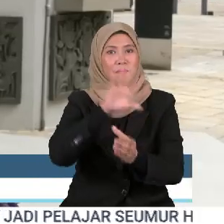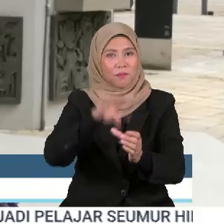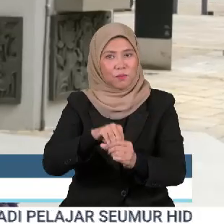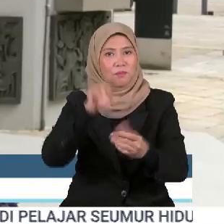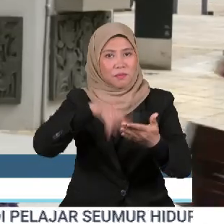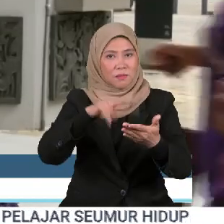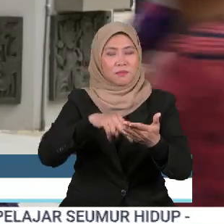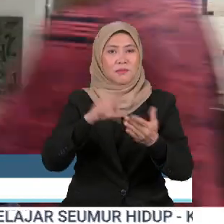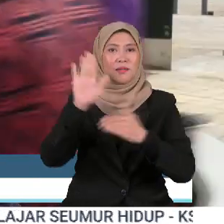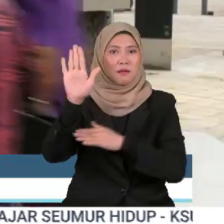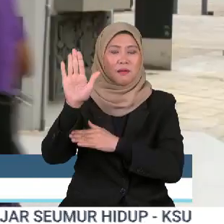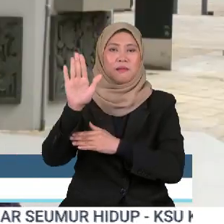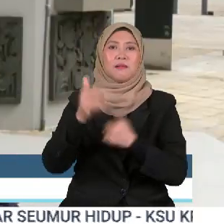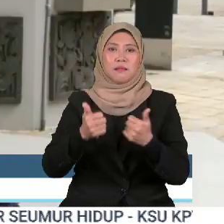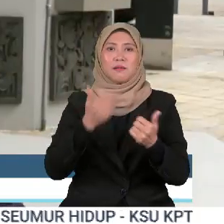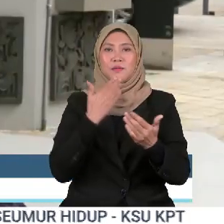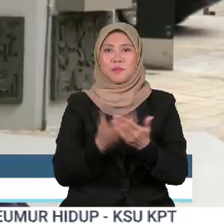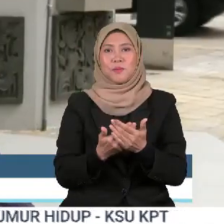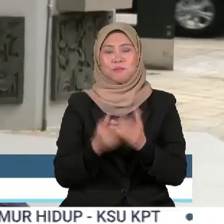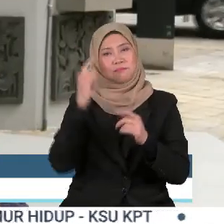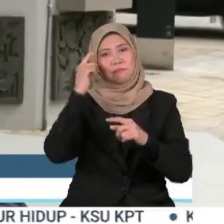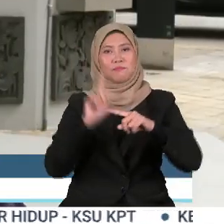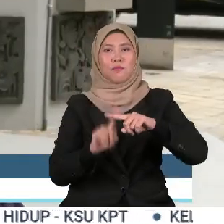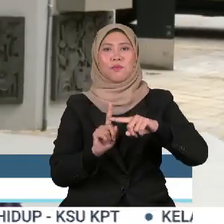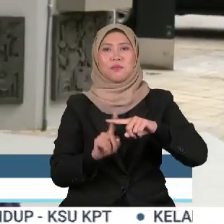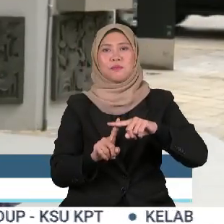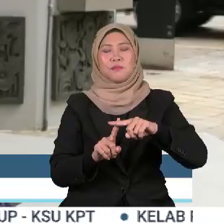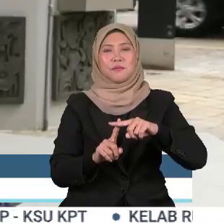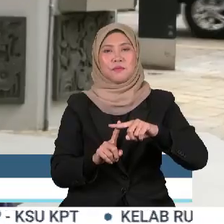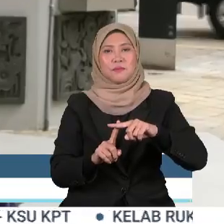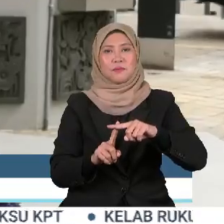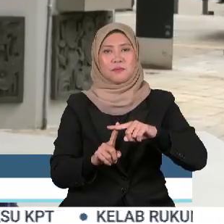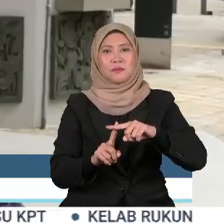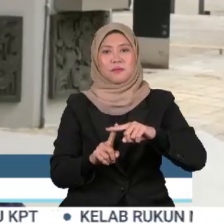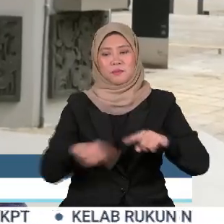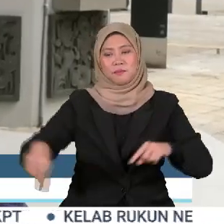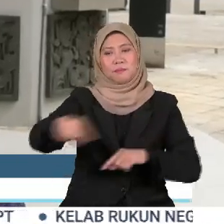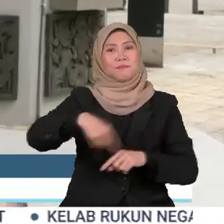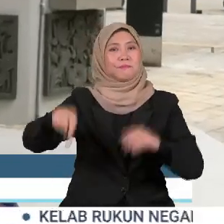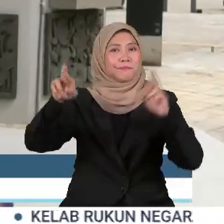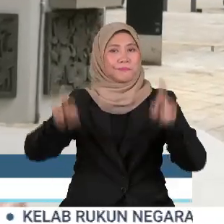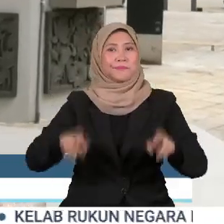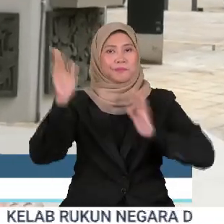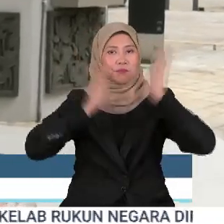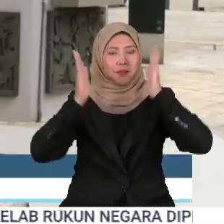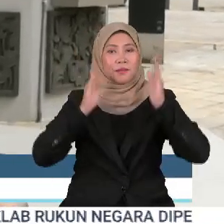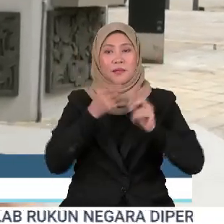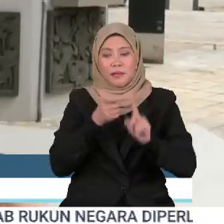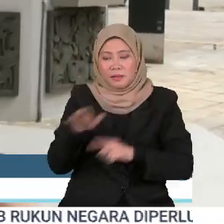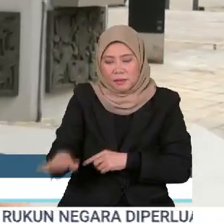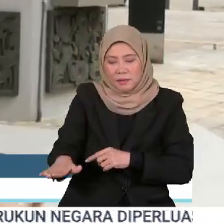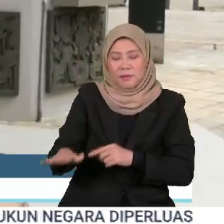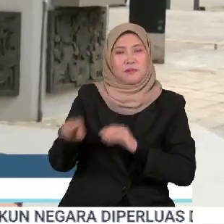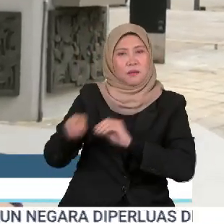jadi benda ini akan memberi kesan yang positiflah kepada rakyat di negara kita. Contohnya dari kecil lagi mereka